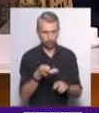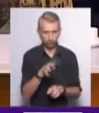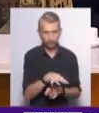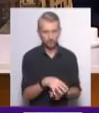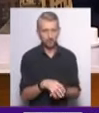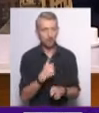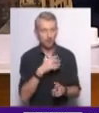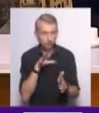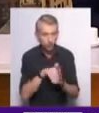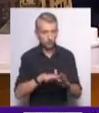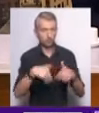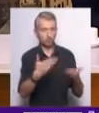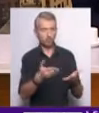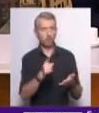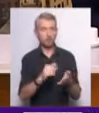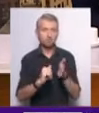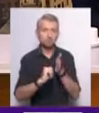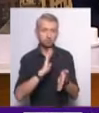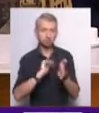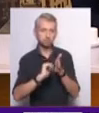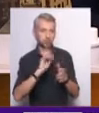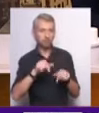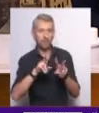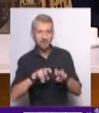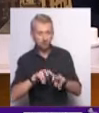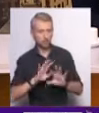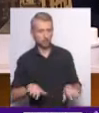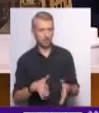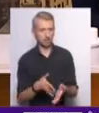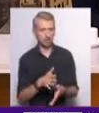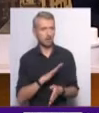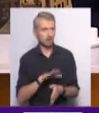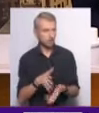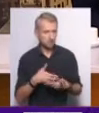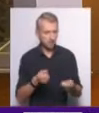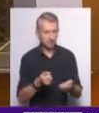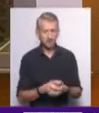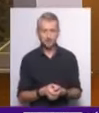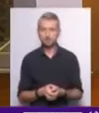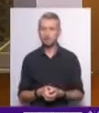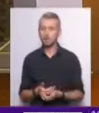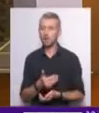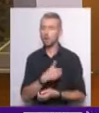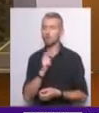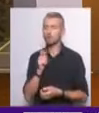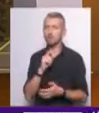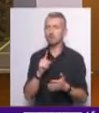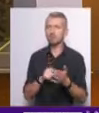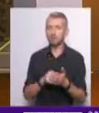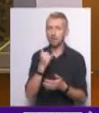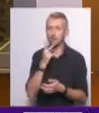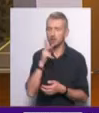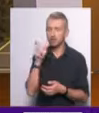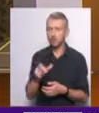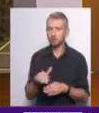окрузі, вносив пропозиції, але, на жаль, вони навіть не розглядалися, не те, що не були прийняті. Так, пане Володимире, хочу нам поставити питання. Глядач, прошу,